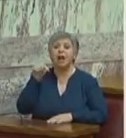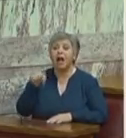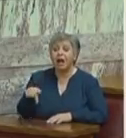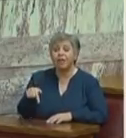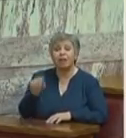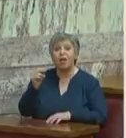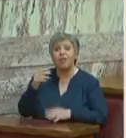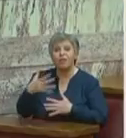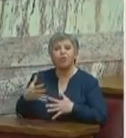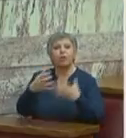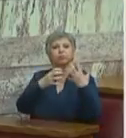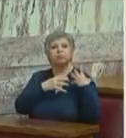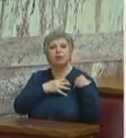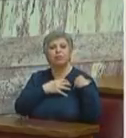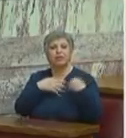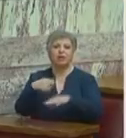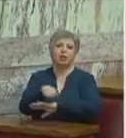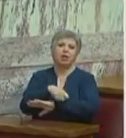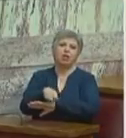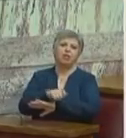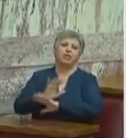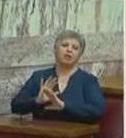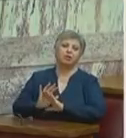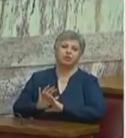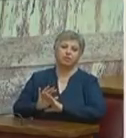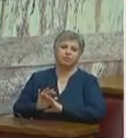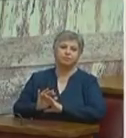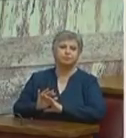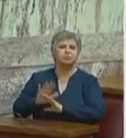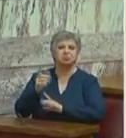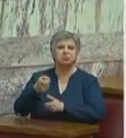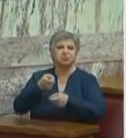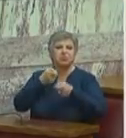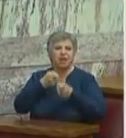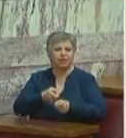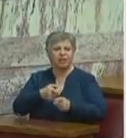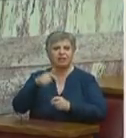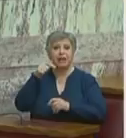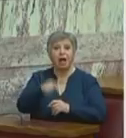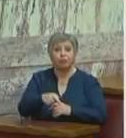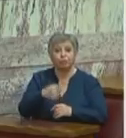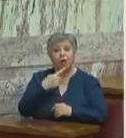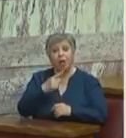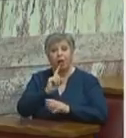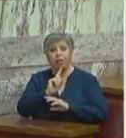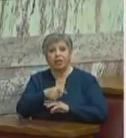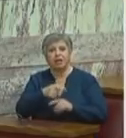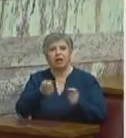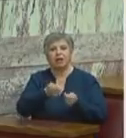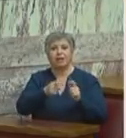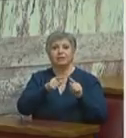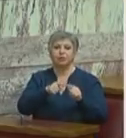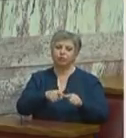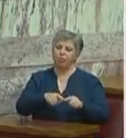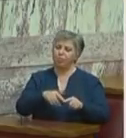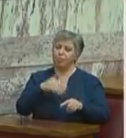οποία ευτελίζετε. Ο εκβιασμός των θεσμών δεν θα περάσει. Ο σφετερισμός της εξουσίας